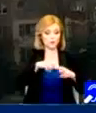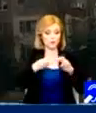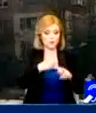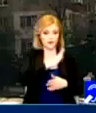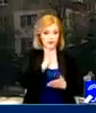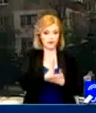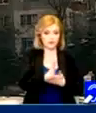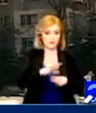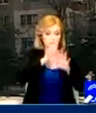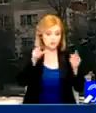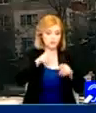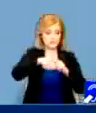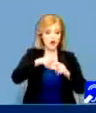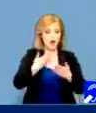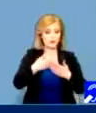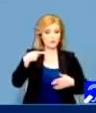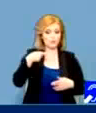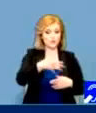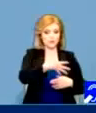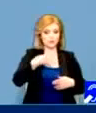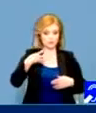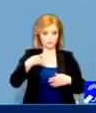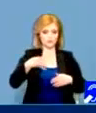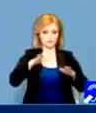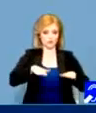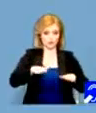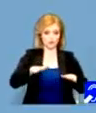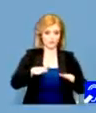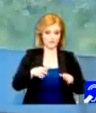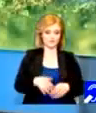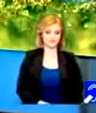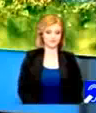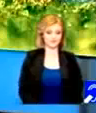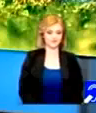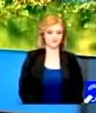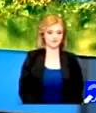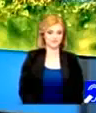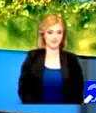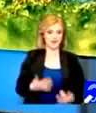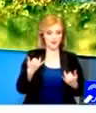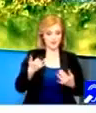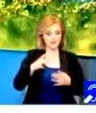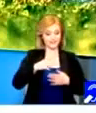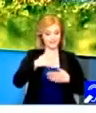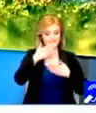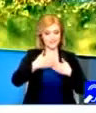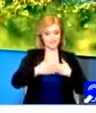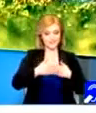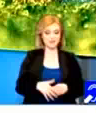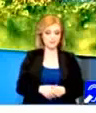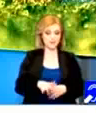În total vor fi verificate aproape 1400 de lăcașuri sfinte. Suntem în săptămâna mare și gesturile